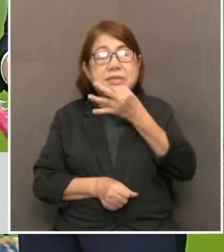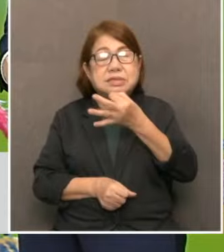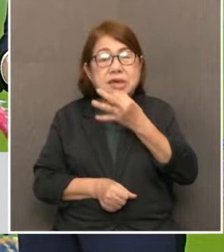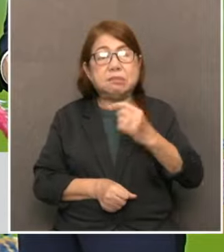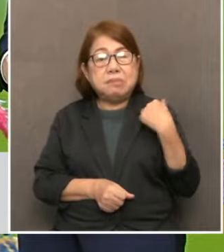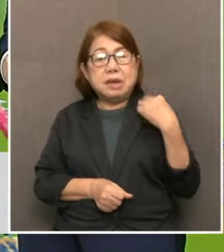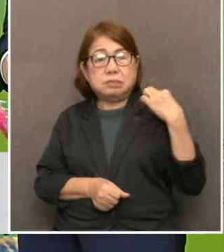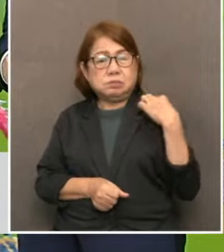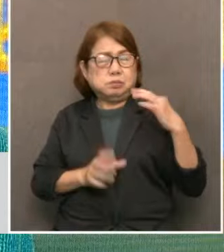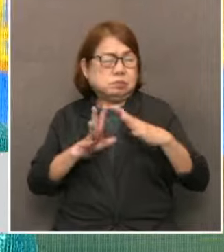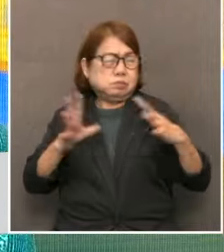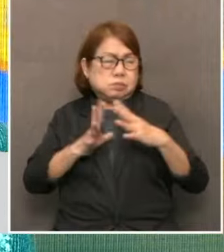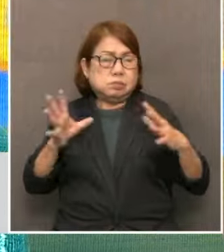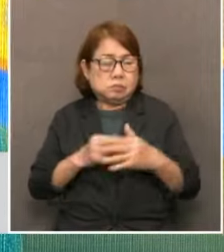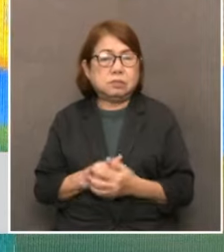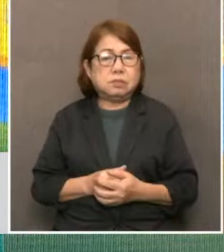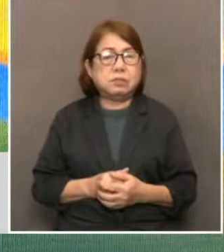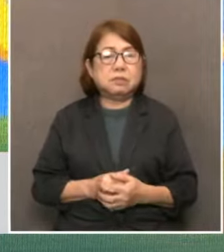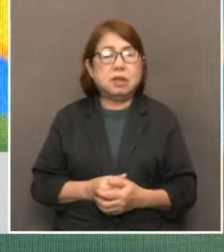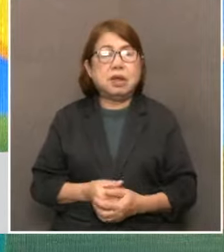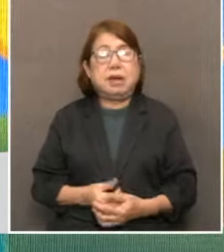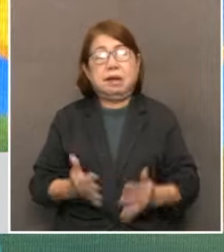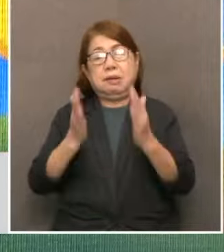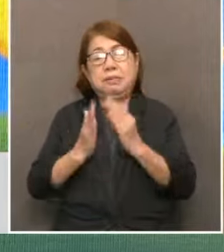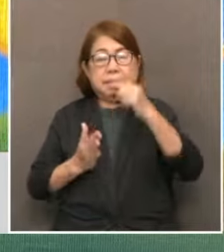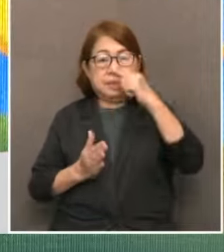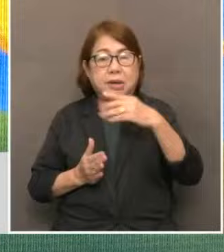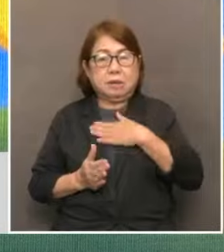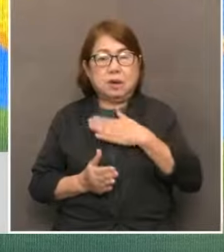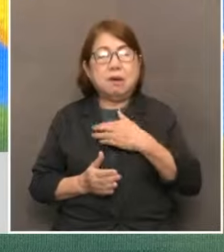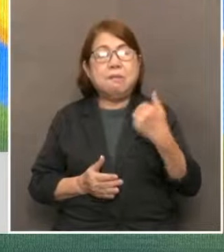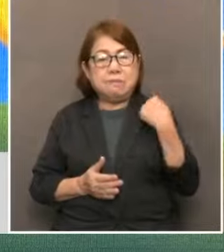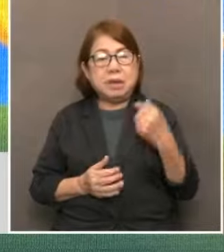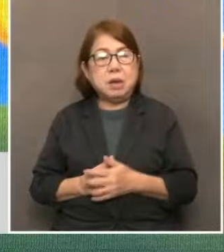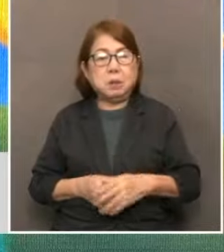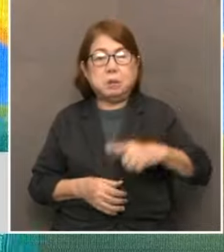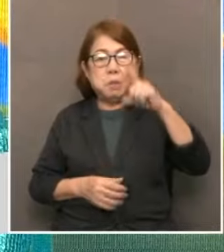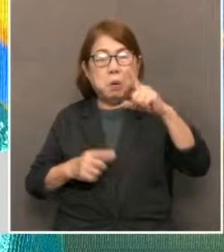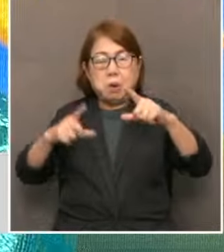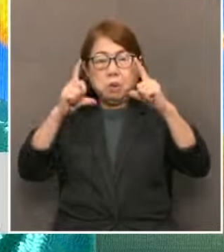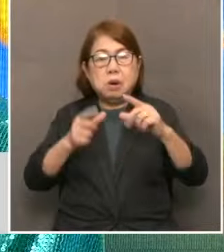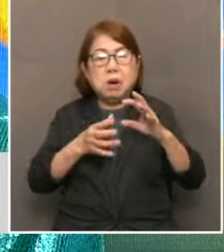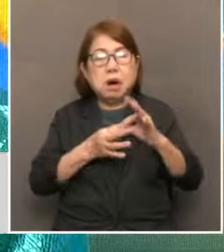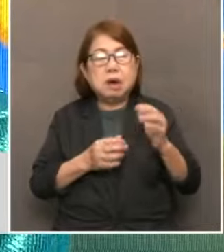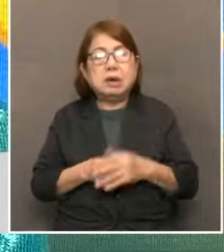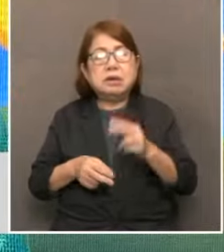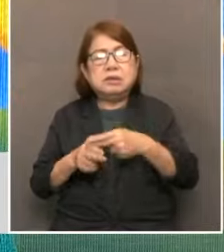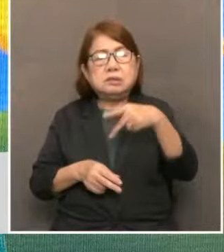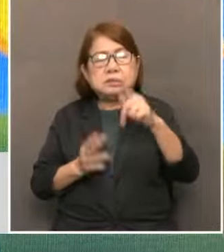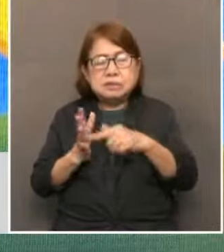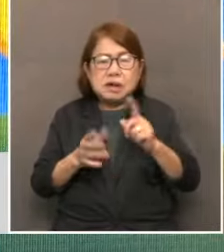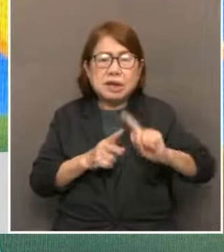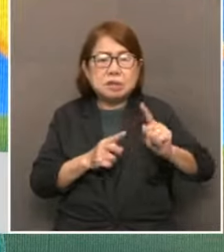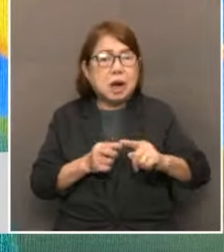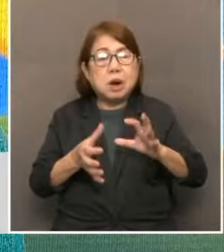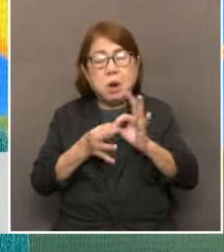เนี่ยเต็มที่มากเยอะมากทีนี้พอมาถึงบ้านเราเนี่ยเราก็มีซุปเปอร์สตาร์หลายๆท่านที่ดังระดับโลกอย่างเช่นคุณปัจหน้าฮิเป็นต้นงี้ใช่